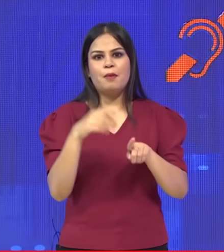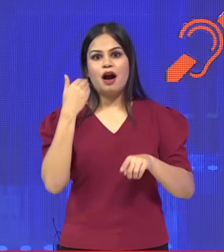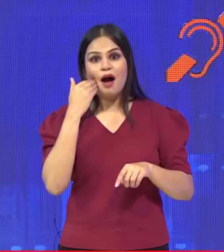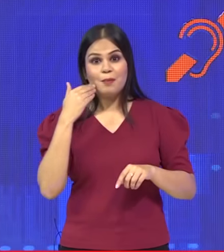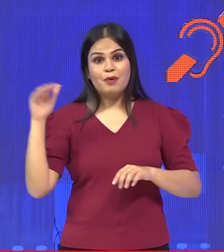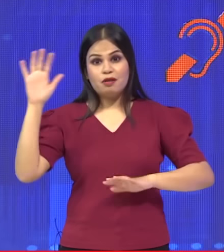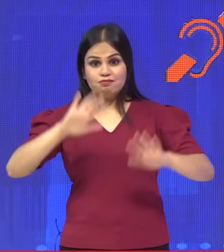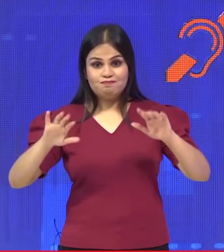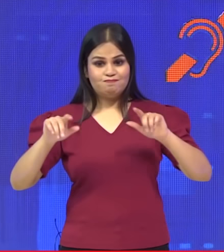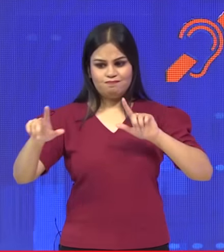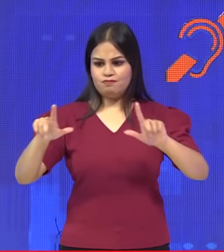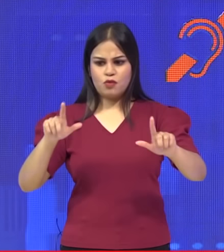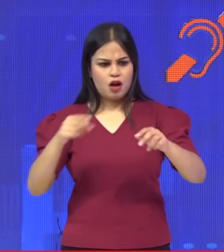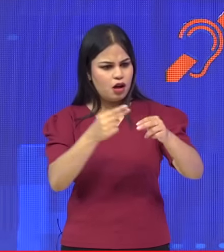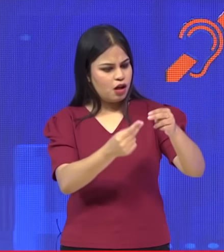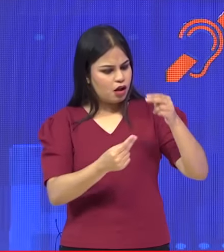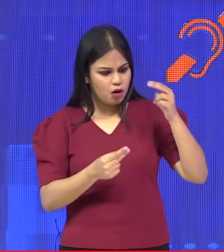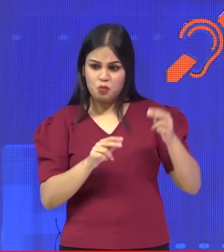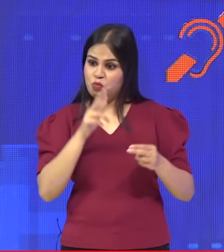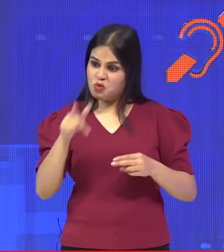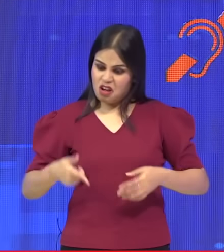फिल्म सुने गई मुलाकात